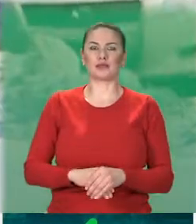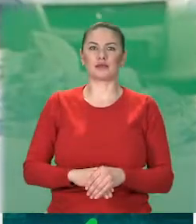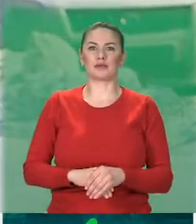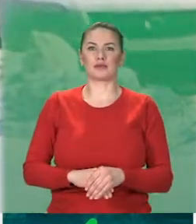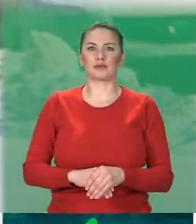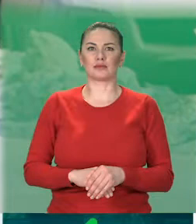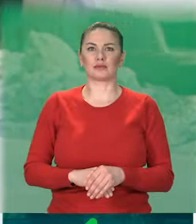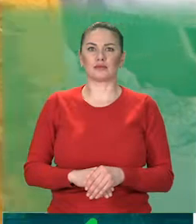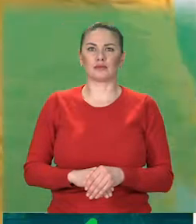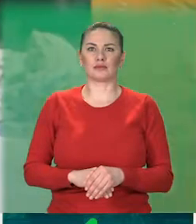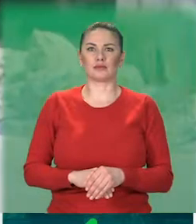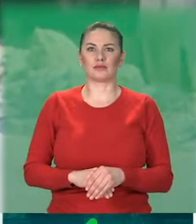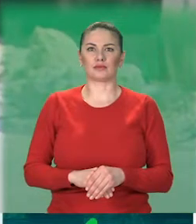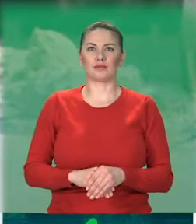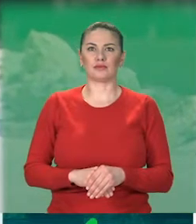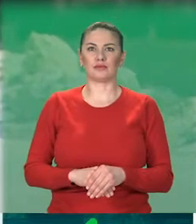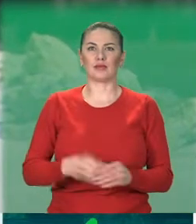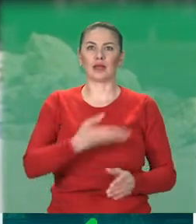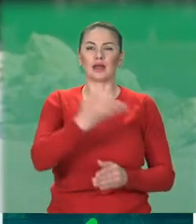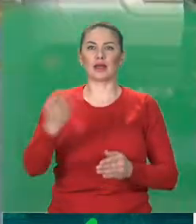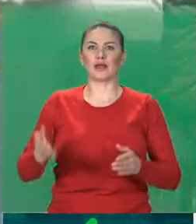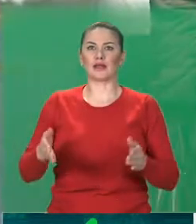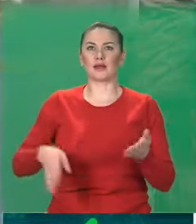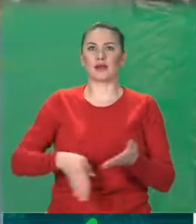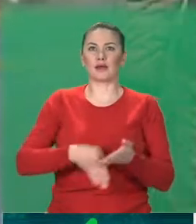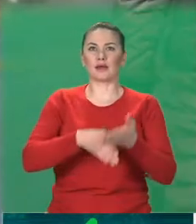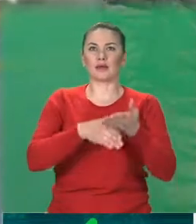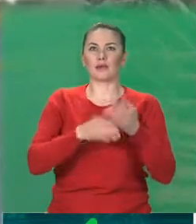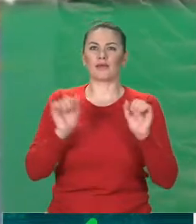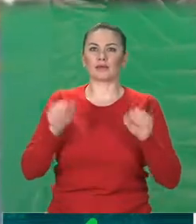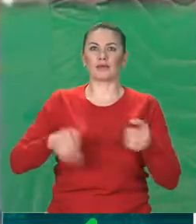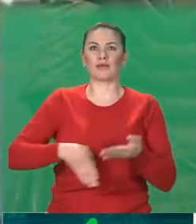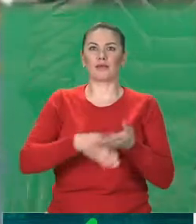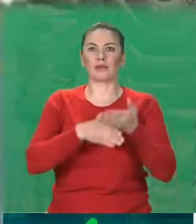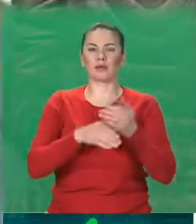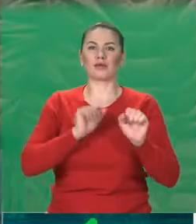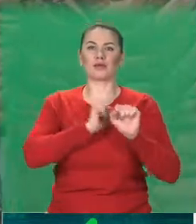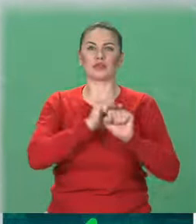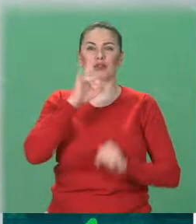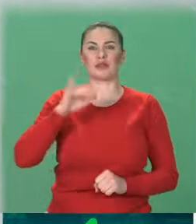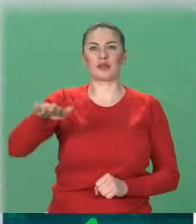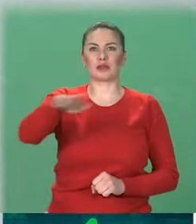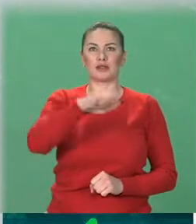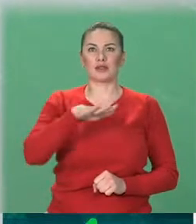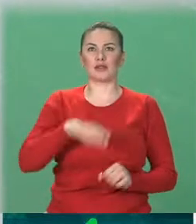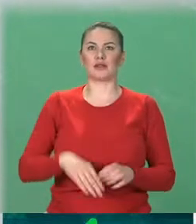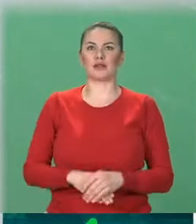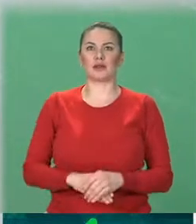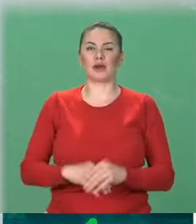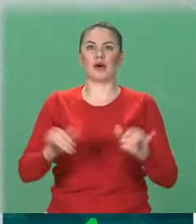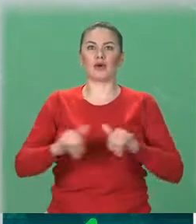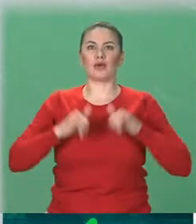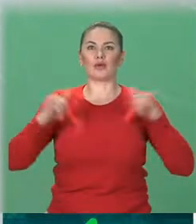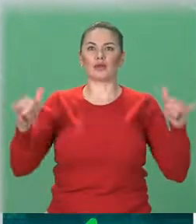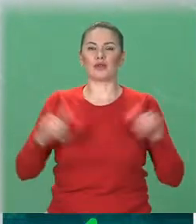МРОТ сравняют с суммой прожиточного минимума. Эти меры помогут защитить россиян от роста цен и инфляции. Общее количество мер социальной